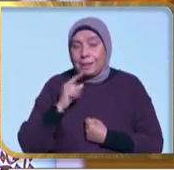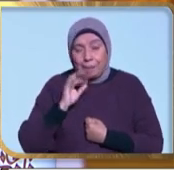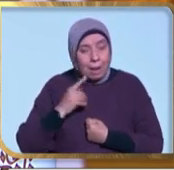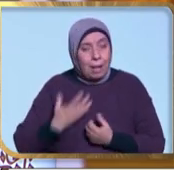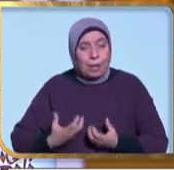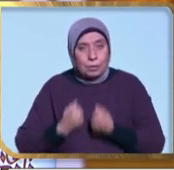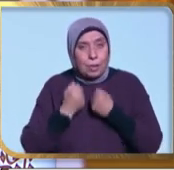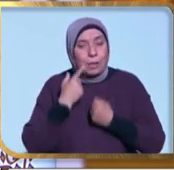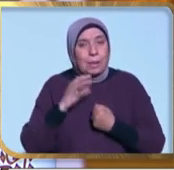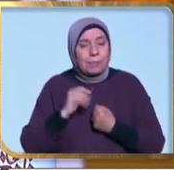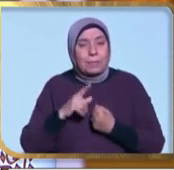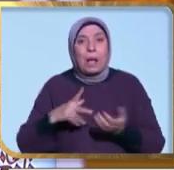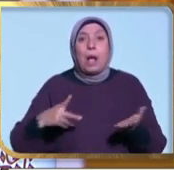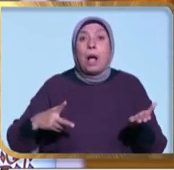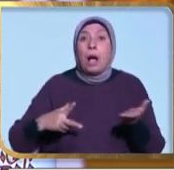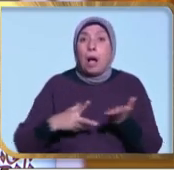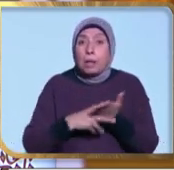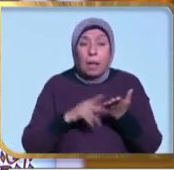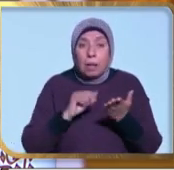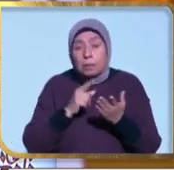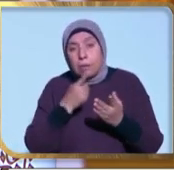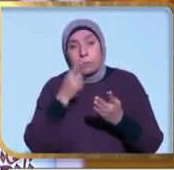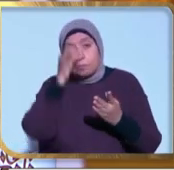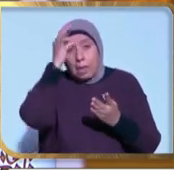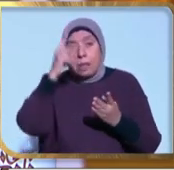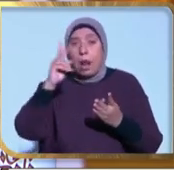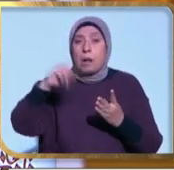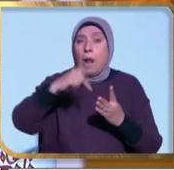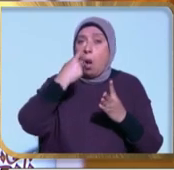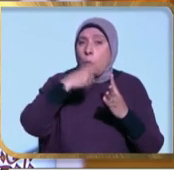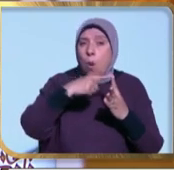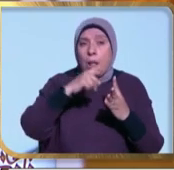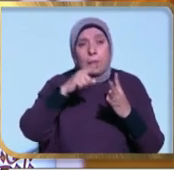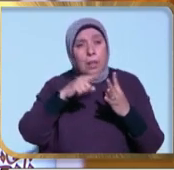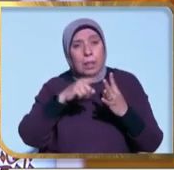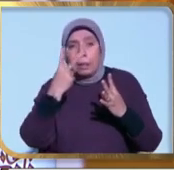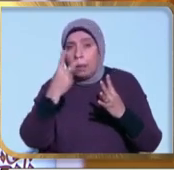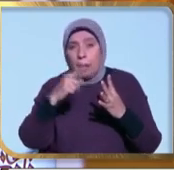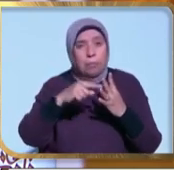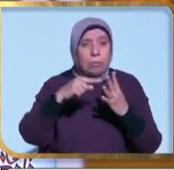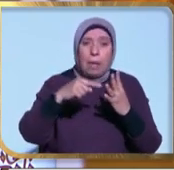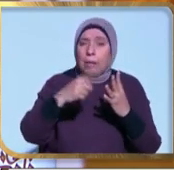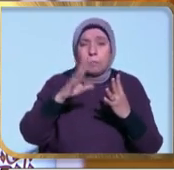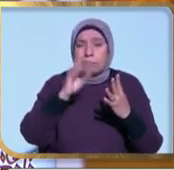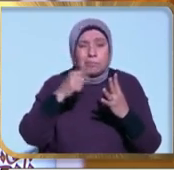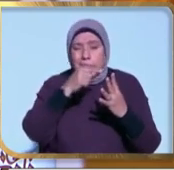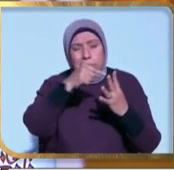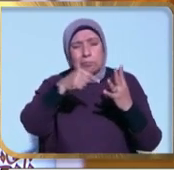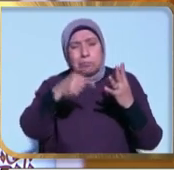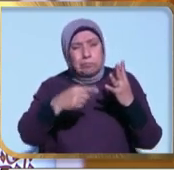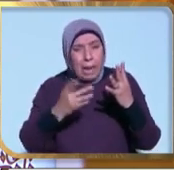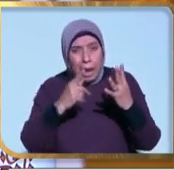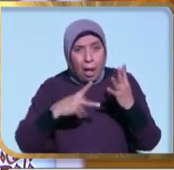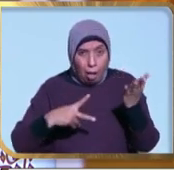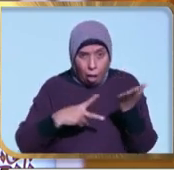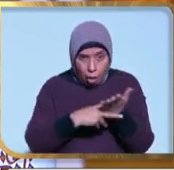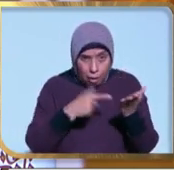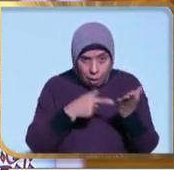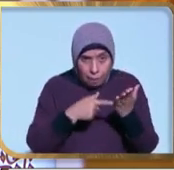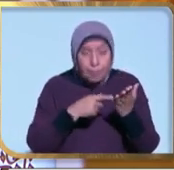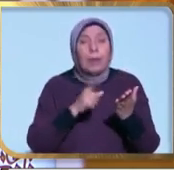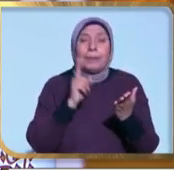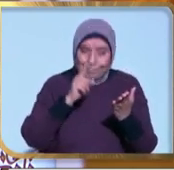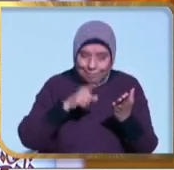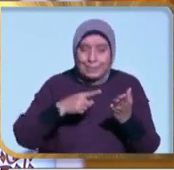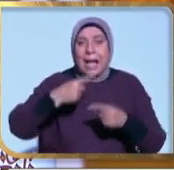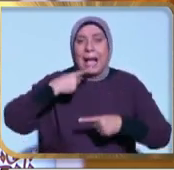يعمل ايه قطع الصلاه من الركعه الاولى من الركعه الثانيه من الركعه الثالثه هيرجع بقى يبتدي الصلاه من جديد